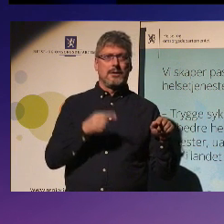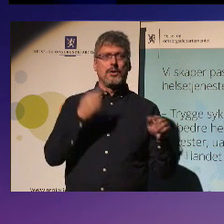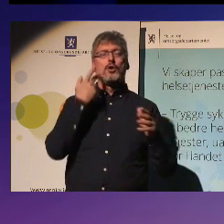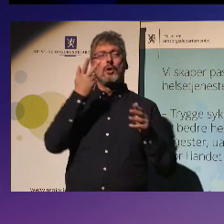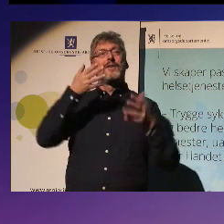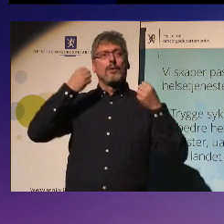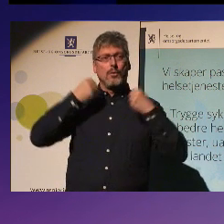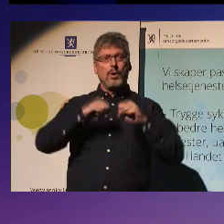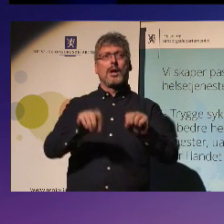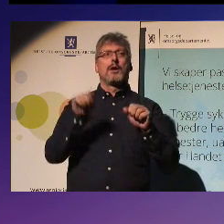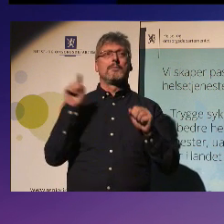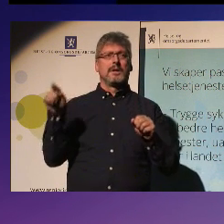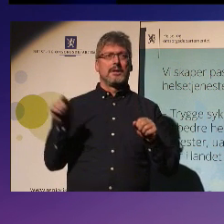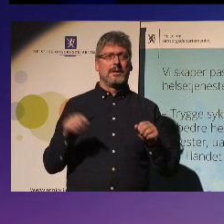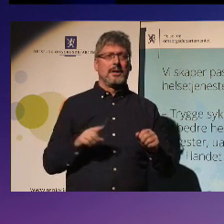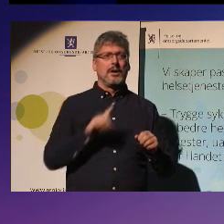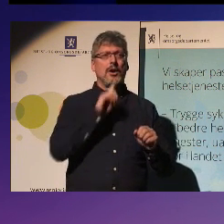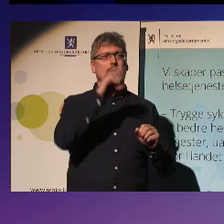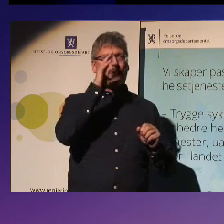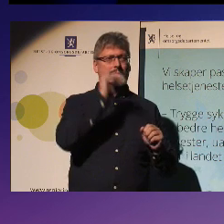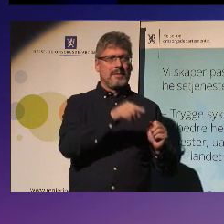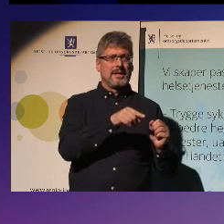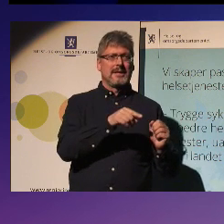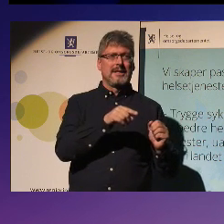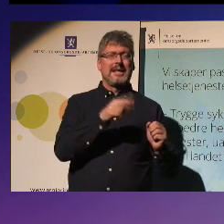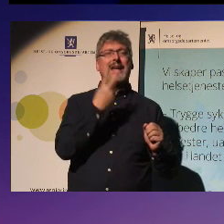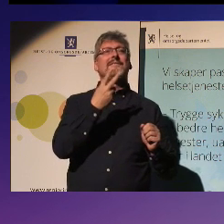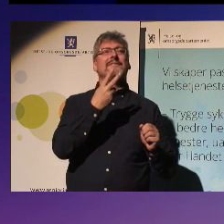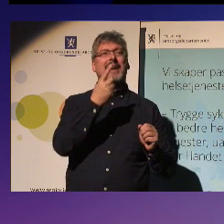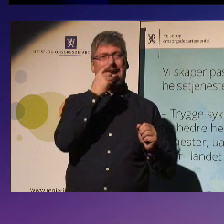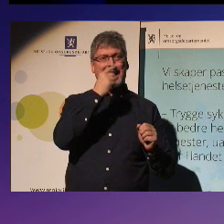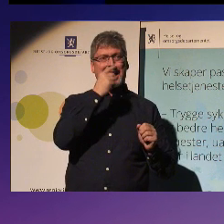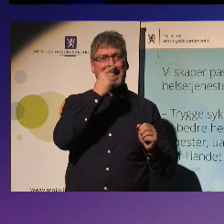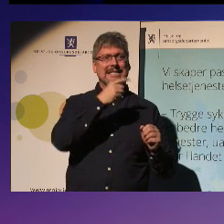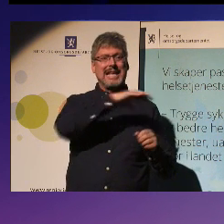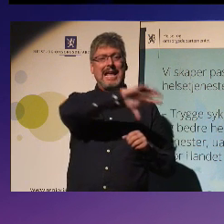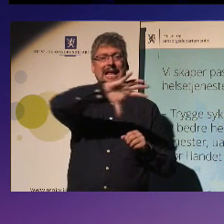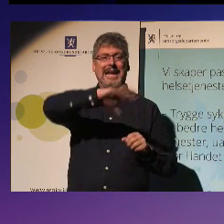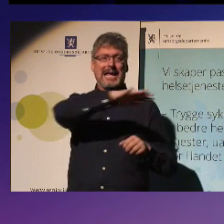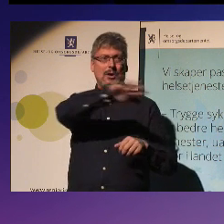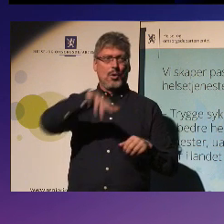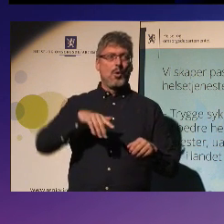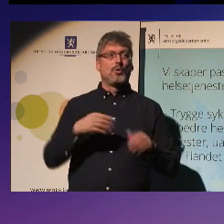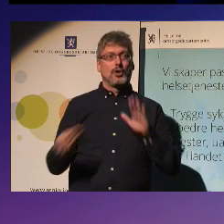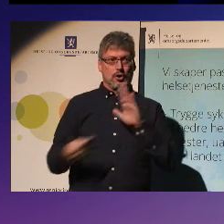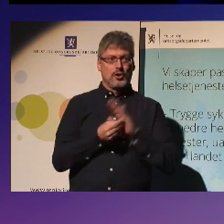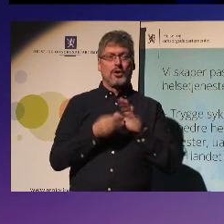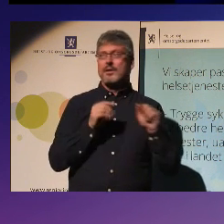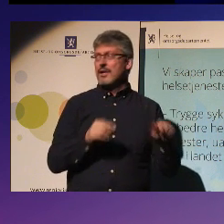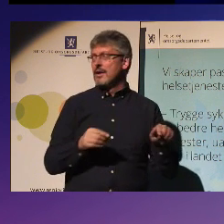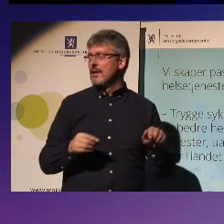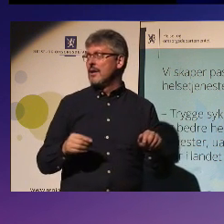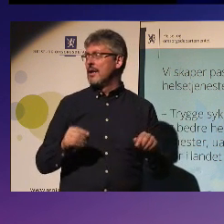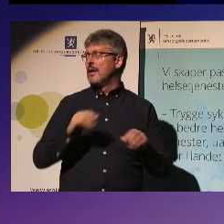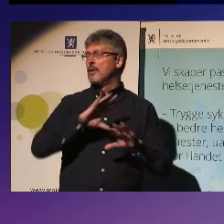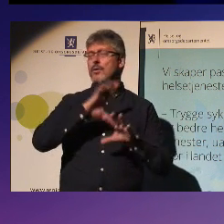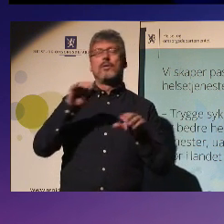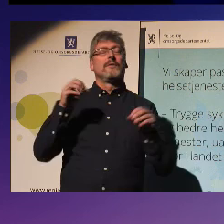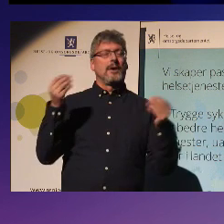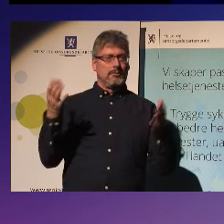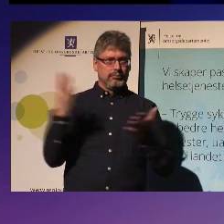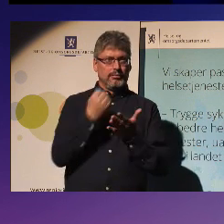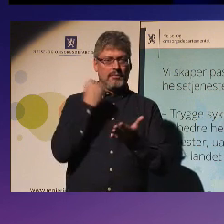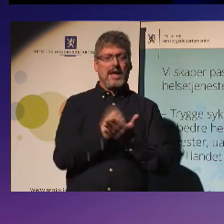her. Rådmennene i Værnesregionen står bak det. Vi har positive vedtak i alle kommunestyrer.